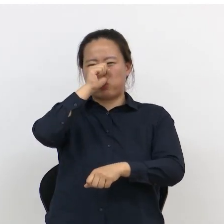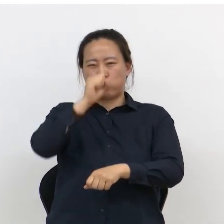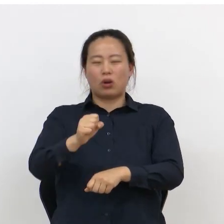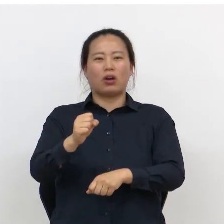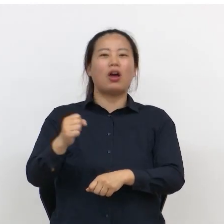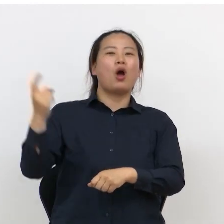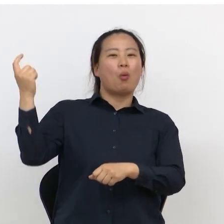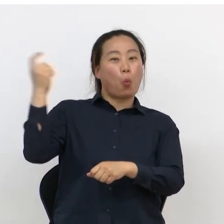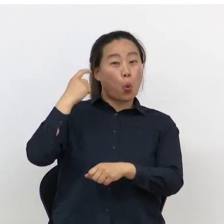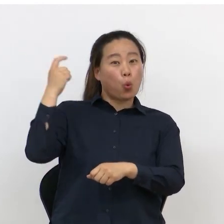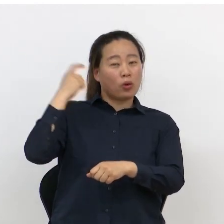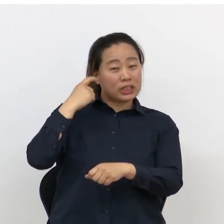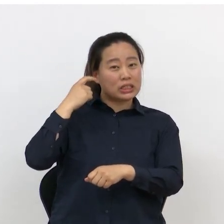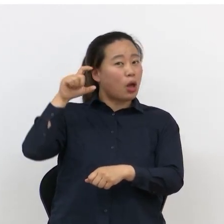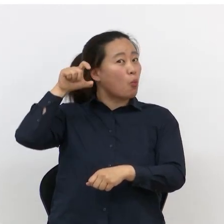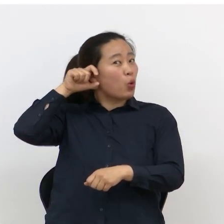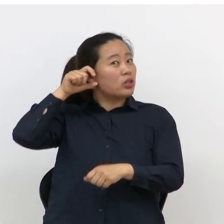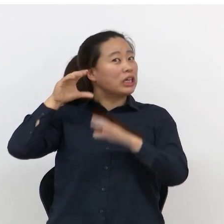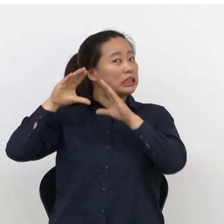보청기를 꺼버리고